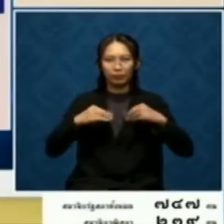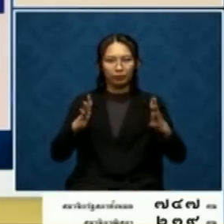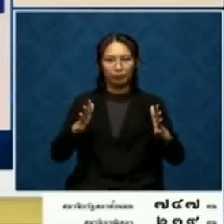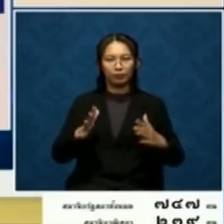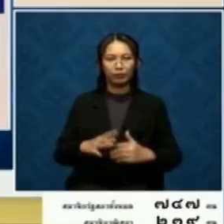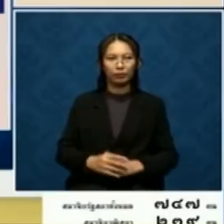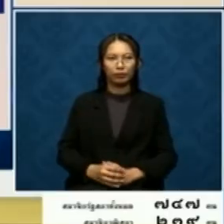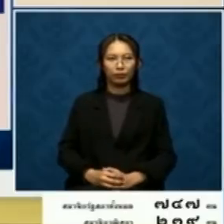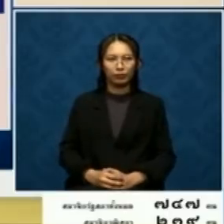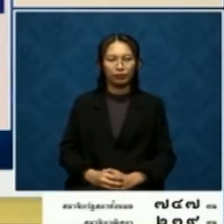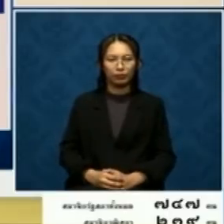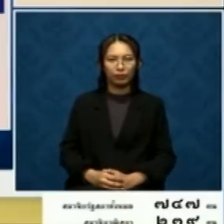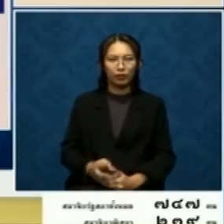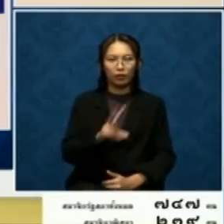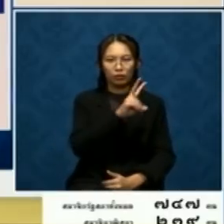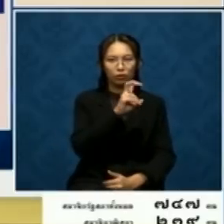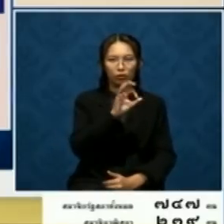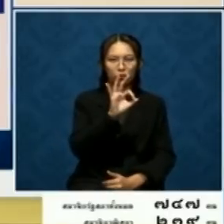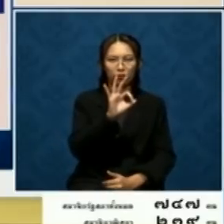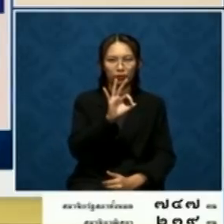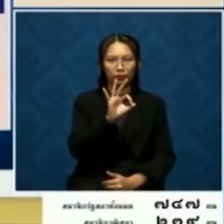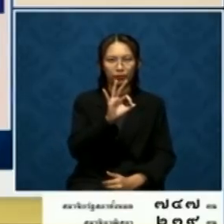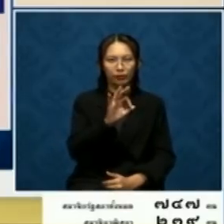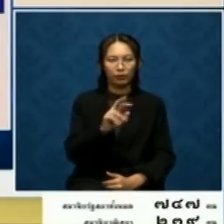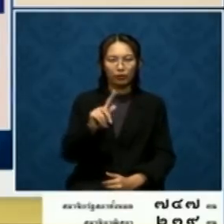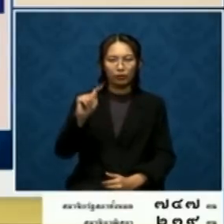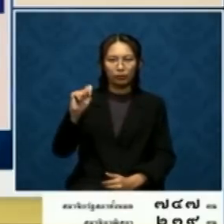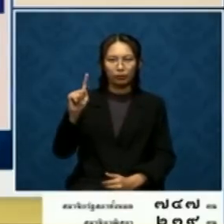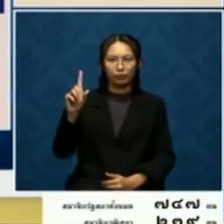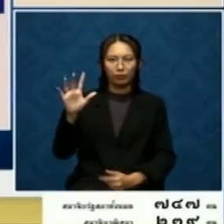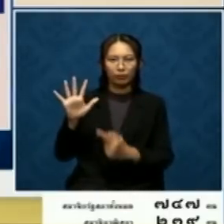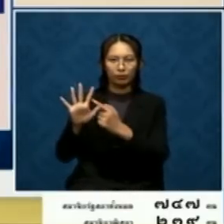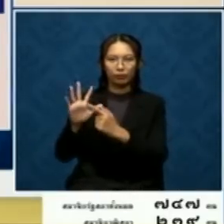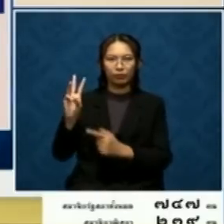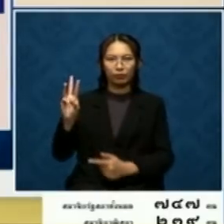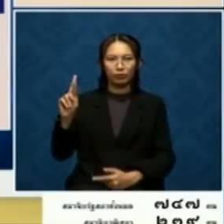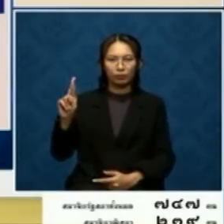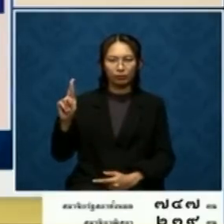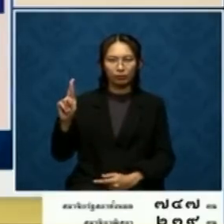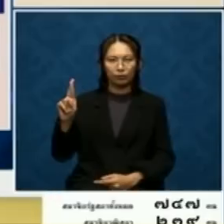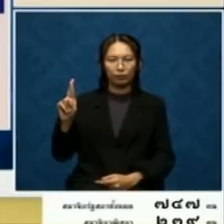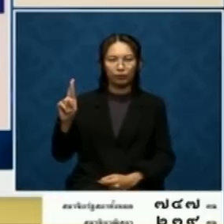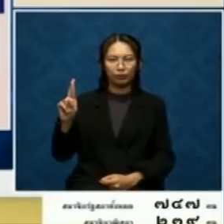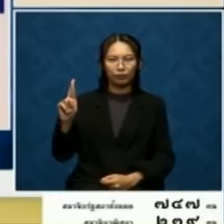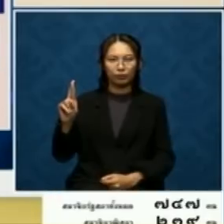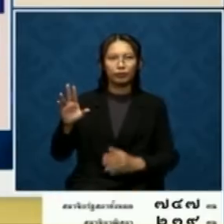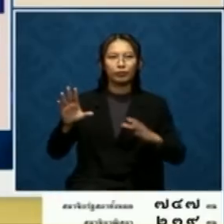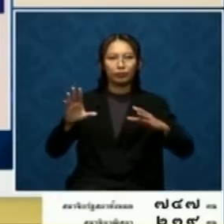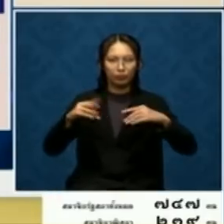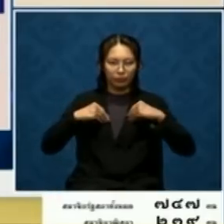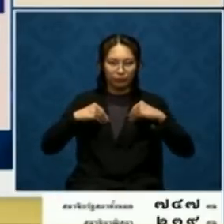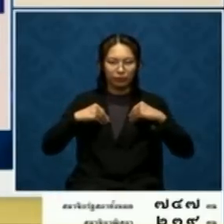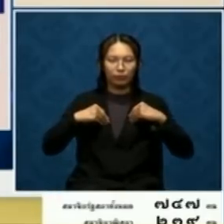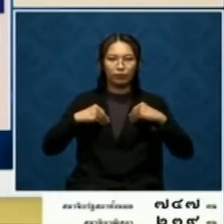ราะว่าการแก้รัฐธรรมนูญต้องอาศัยเสียงสวไม่ได้หนึ่งในสามอีก ไม่ใช่เรื่องง่าย ไม่ใช่ แก้รัฐธรรมนูญ ไม่ใช่เรื่องง่ายเลยเพราะแนวความคิดที่บอกว่าให้พรร